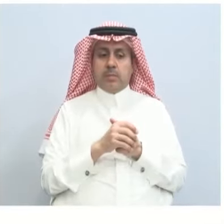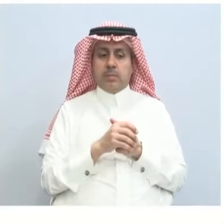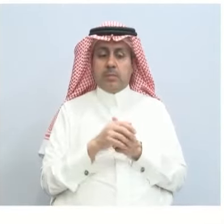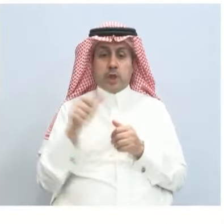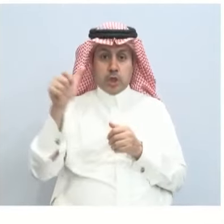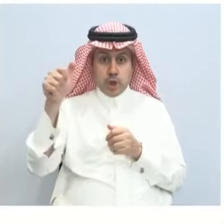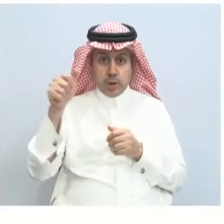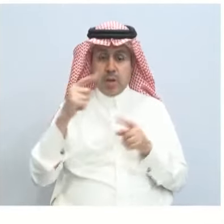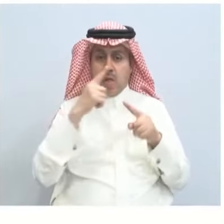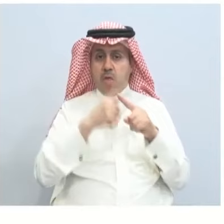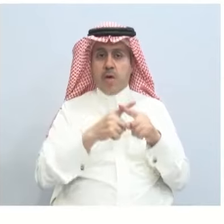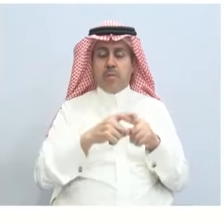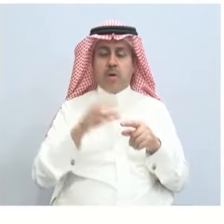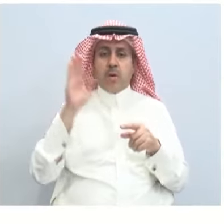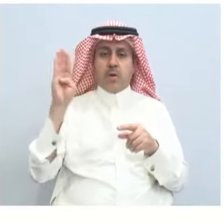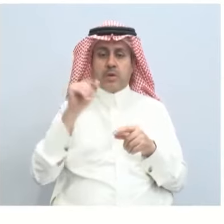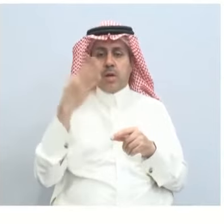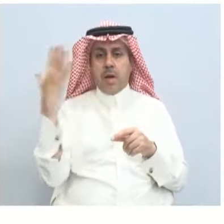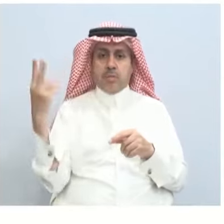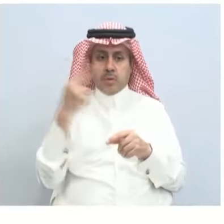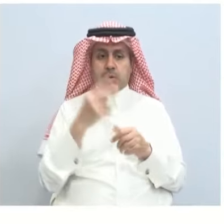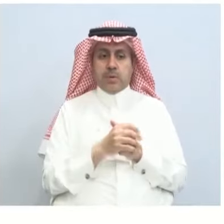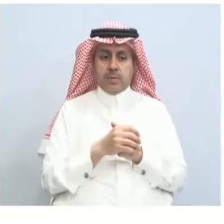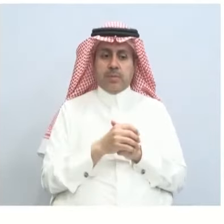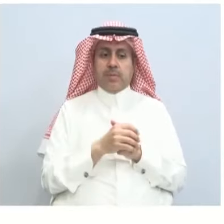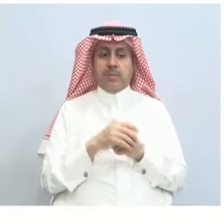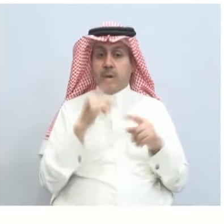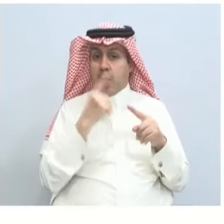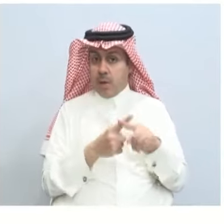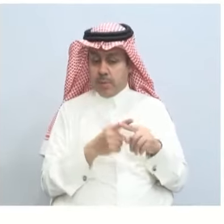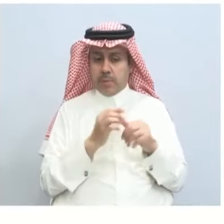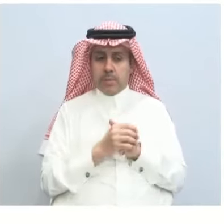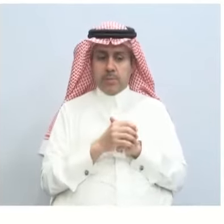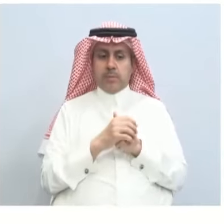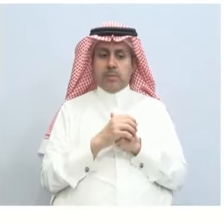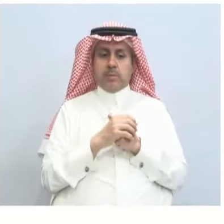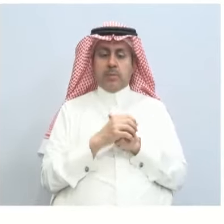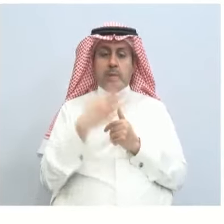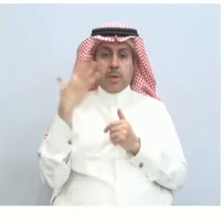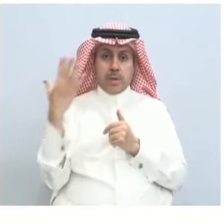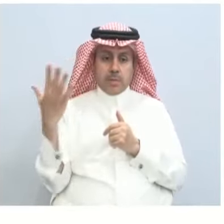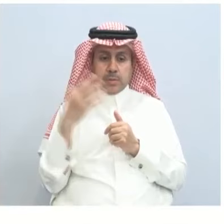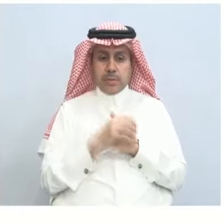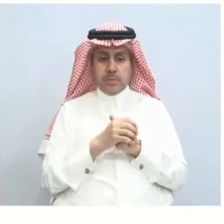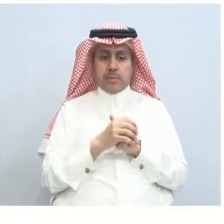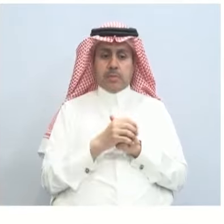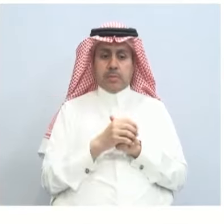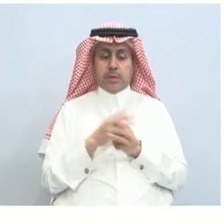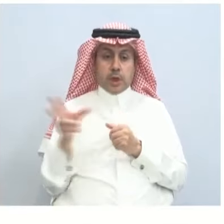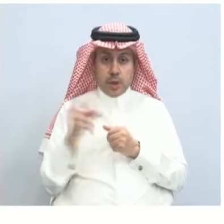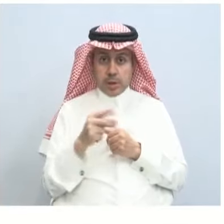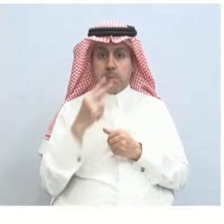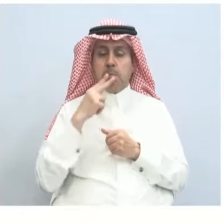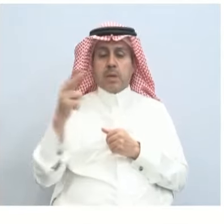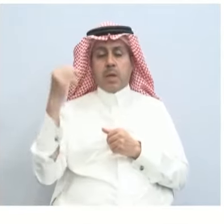60 ضرب كوساين 25 ضرب 5 بهذه الصوره وبالتالي الناتج